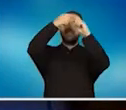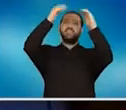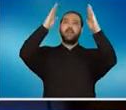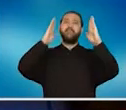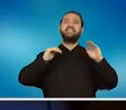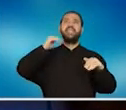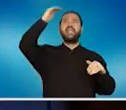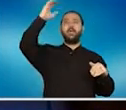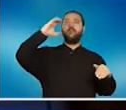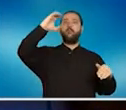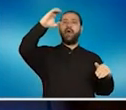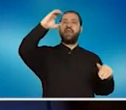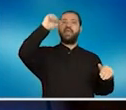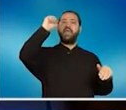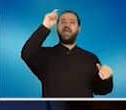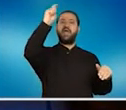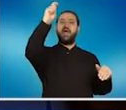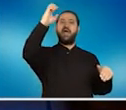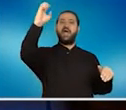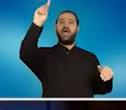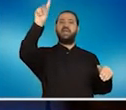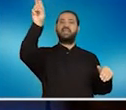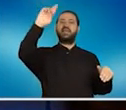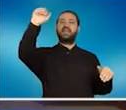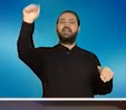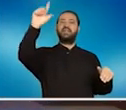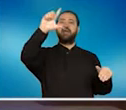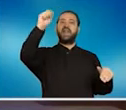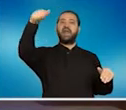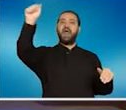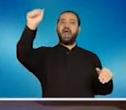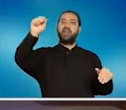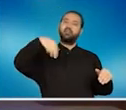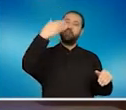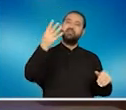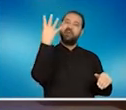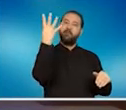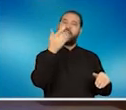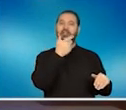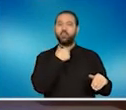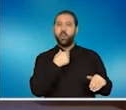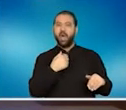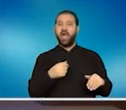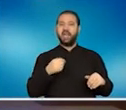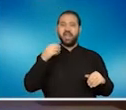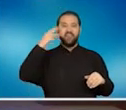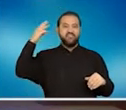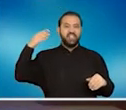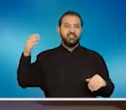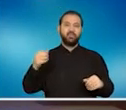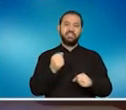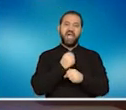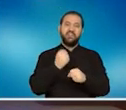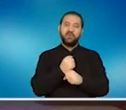aceasta minunată în 4 ani. Visul i s-a împlinit în momentul în